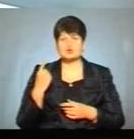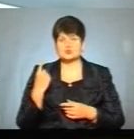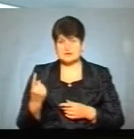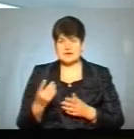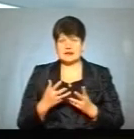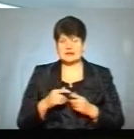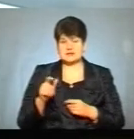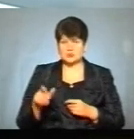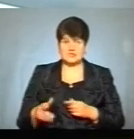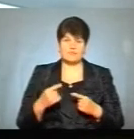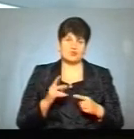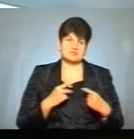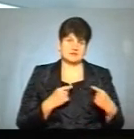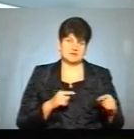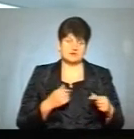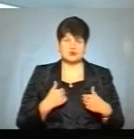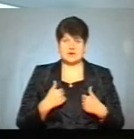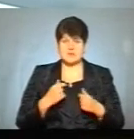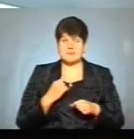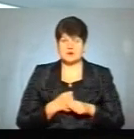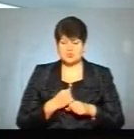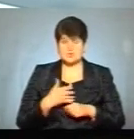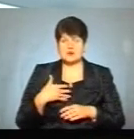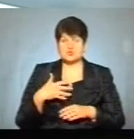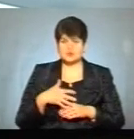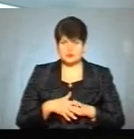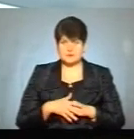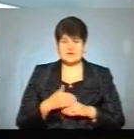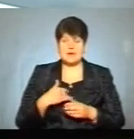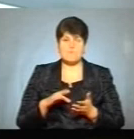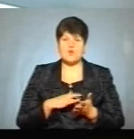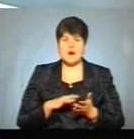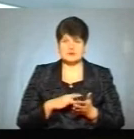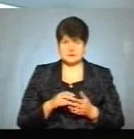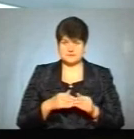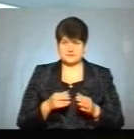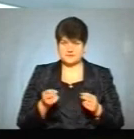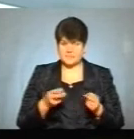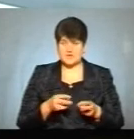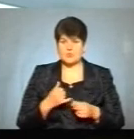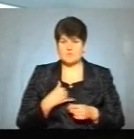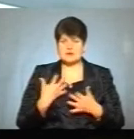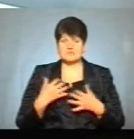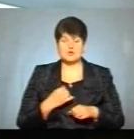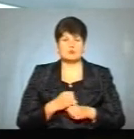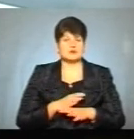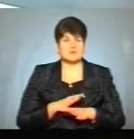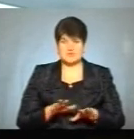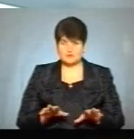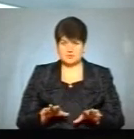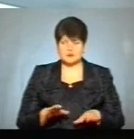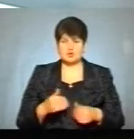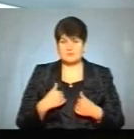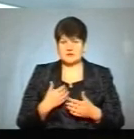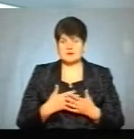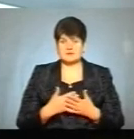буде вивільна, в когось інша. Якщо я працюю і я розумію, що я бухгалтер, за фахом таким вже в мене роботи не буде, то мені,